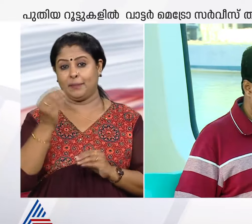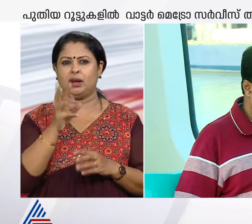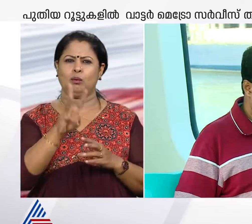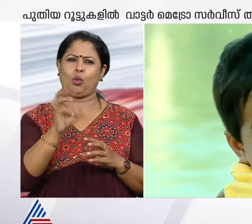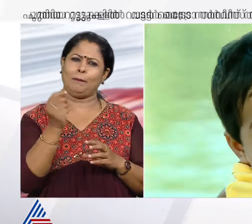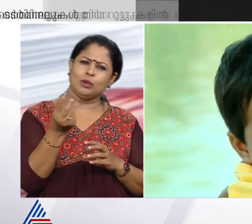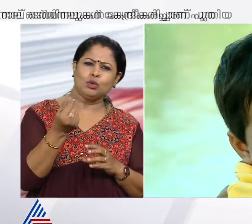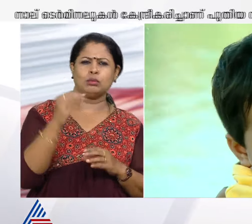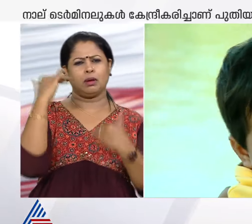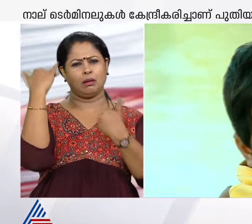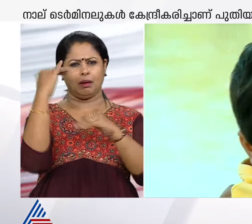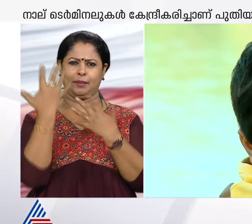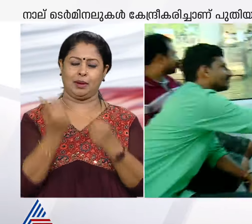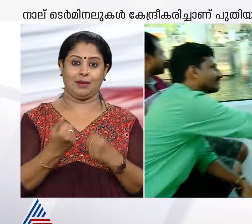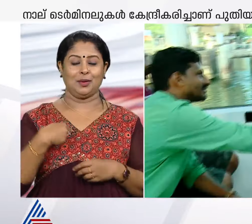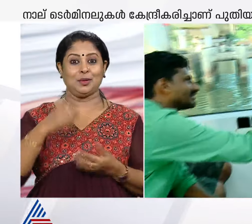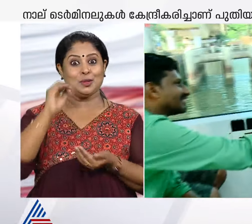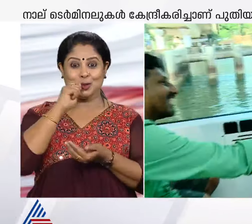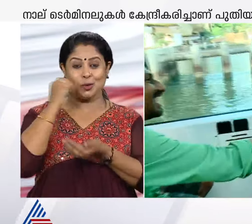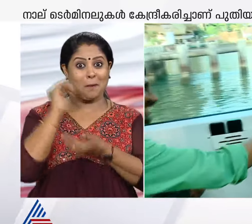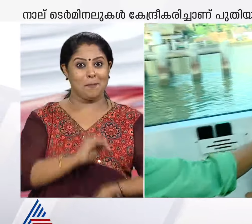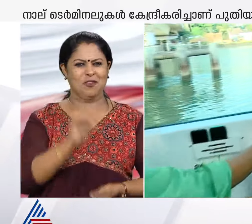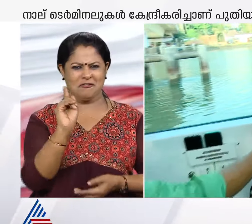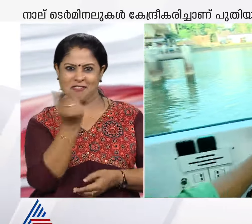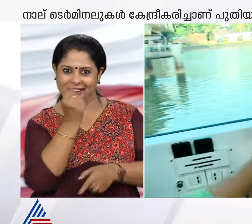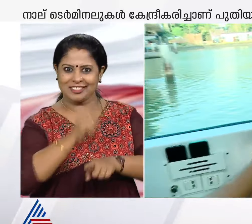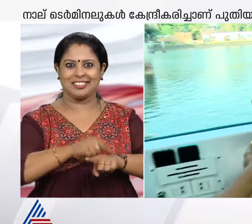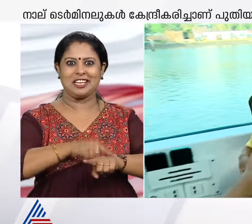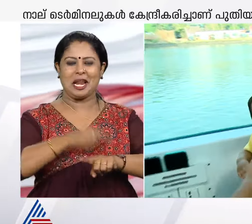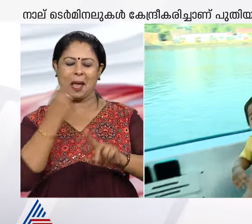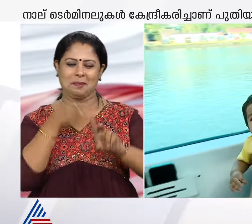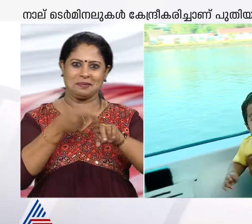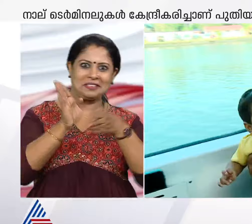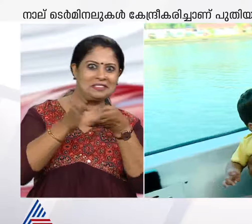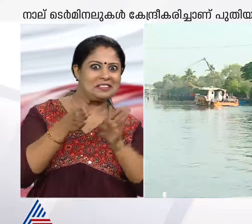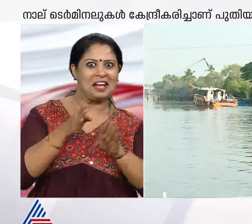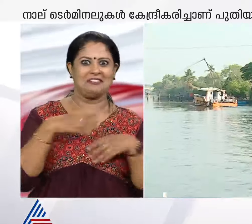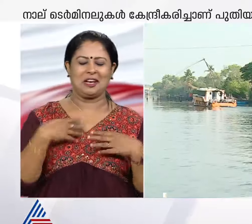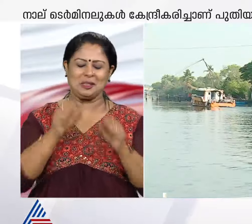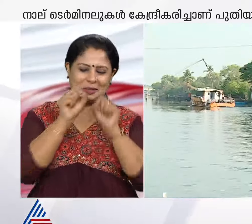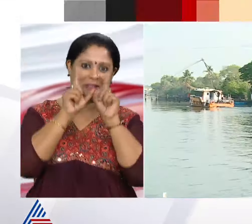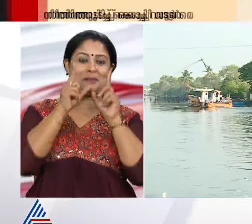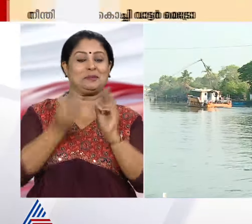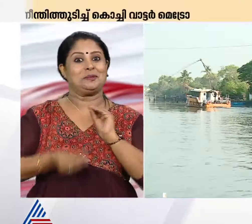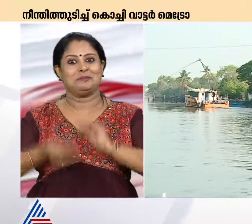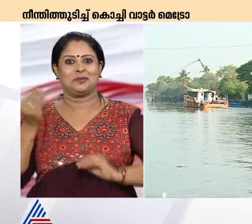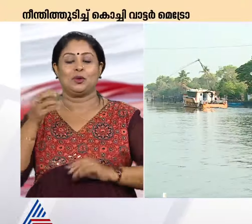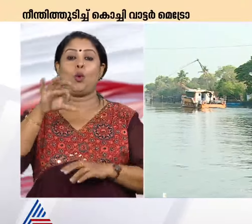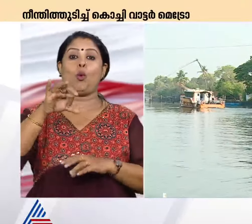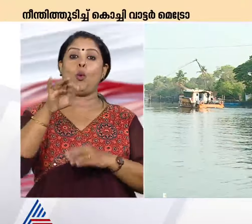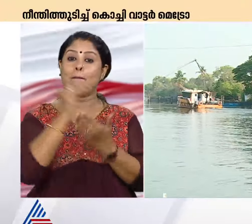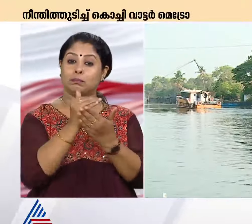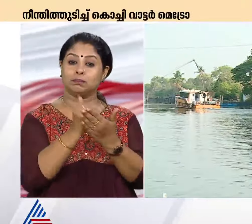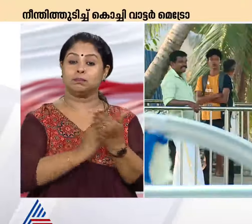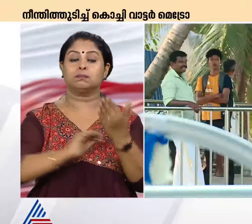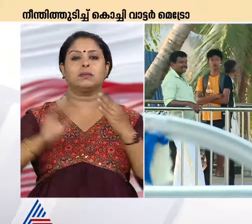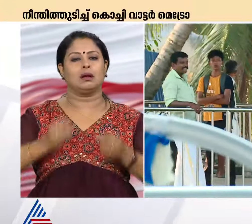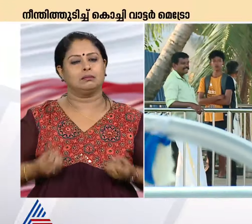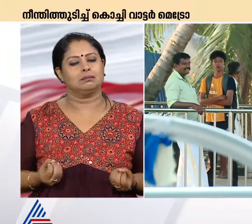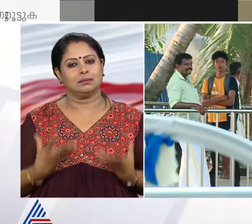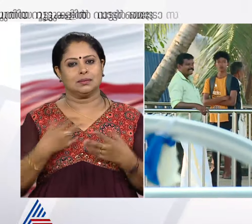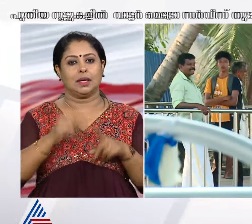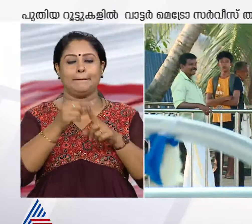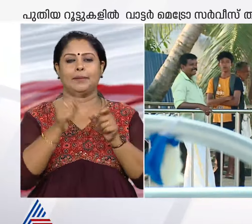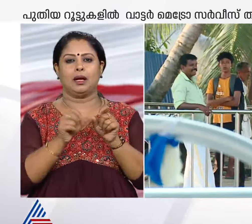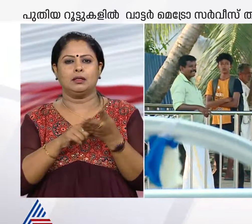30 രൂപ ചാർജ് ചെയ്യും. മോൻ ആദ്യമായിട്ടാണ് വാട്ടർ മെട്രോയിൽ കയറുന്നത്. അപ്പൊ അതിന്റെ ഒരു എക്സൈറ്റ്മെന്റിലാണ് അവനും. ഇതുവരെ 9 ടെർമിനലുകളാണ് യാഥാർത്ഥ്യമായിട്ടുള്ളത്.